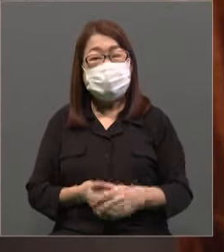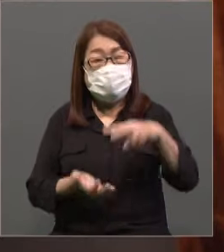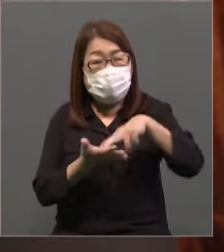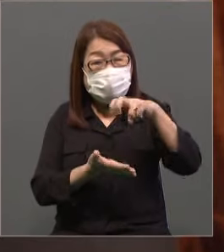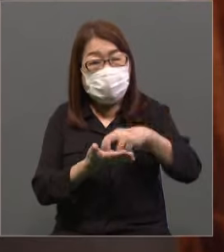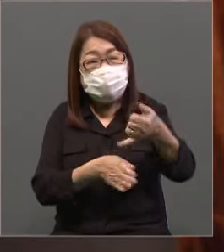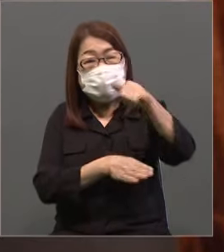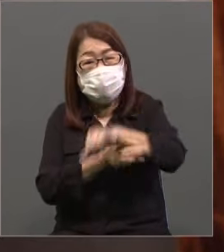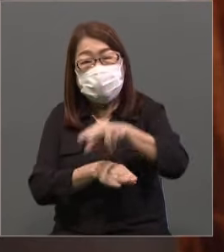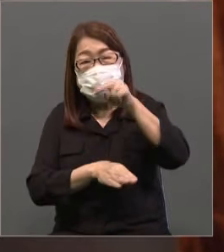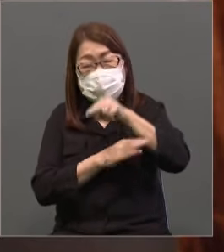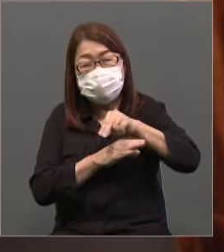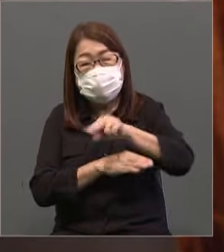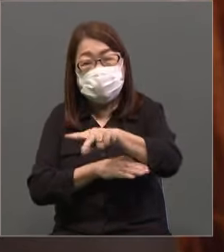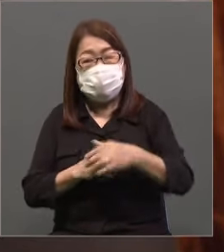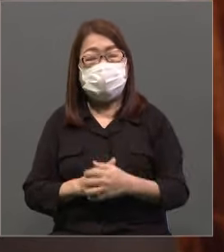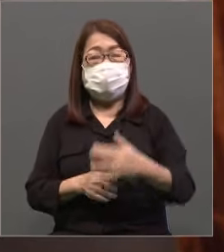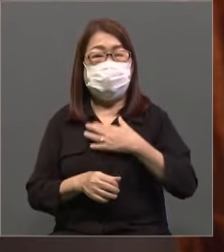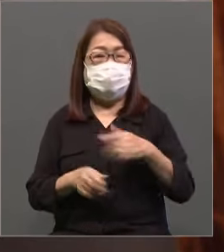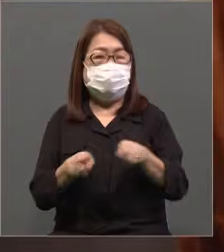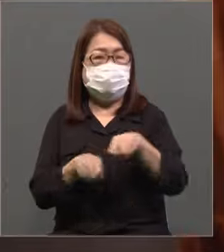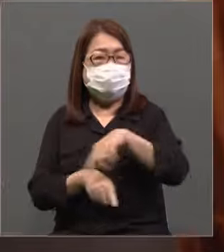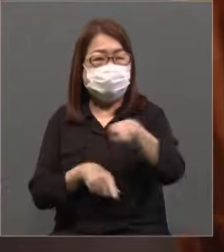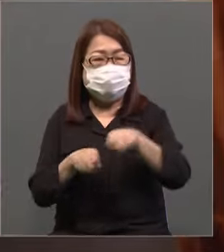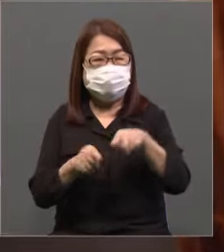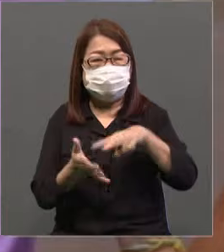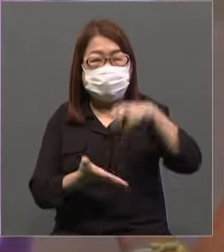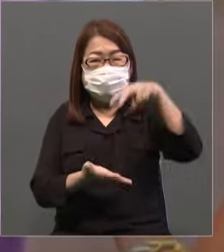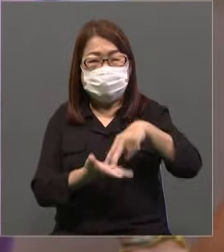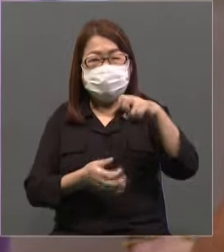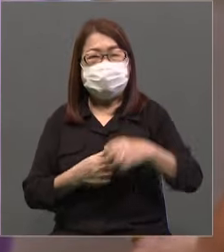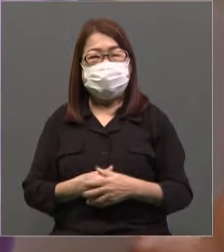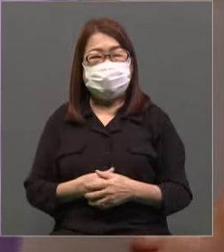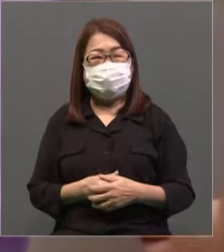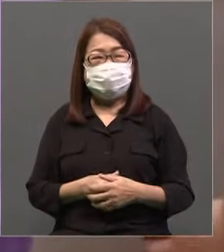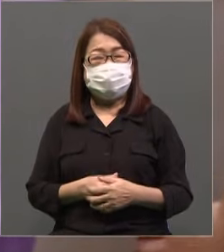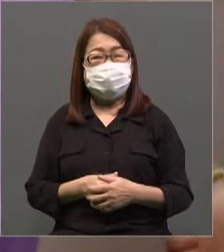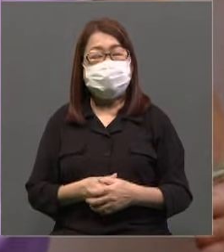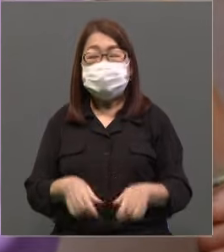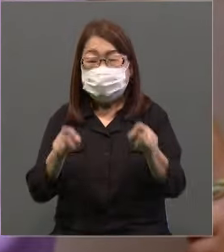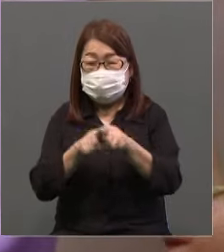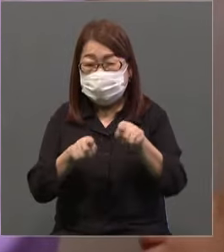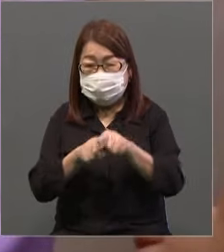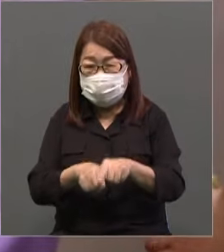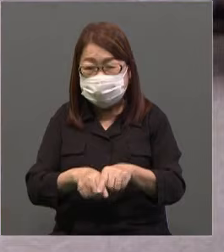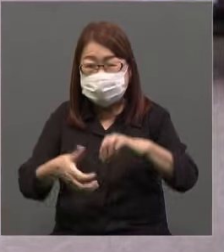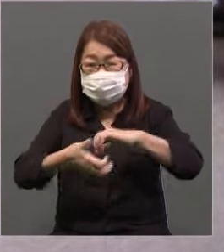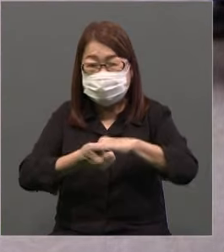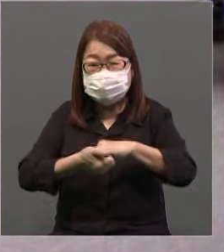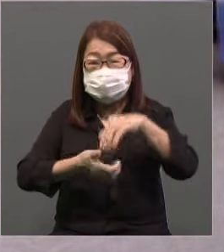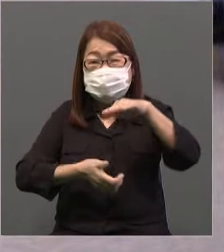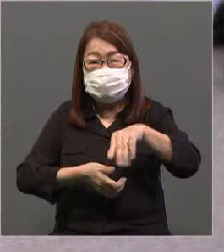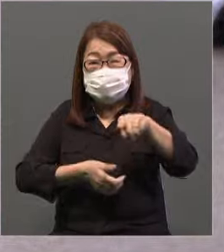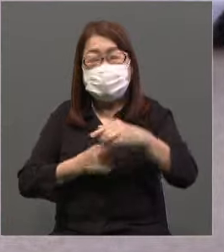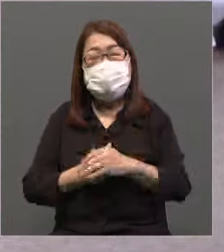ปพวกเรามันก็กระโดดตุ้งได้หลังใจ ไม่ต่างจากน้องภูผาที่บอกว่าการม